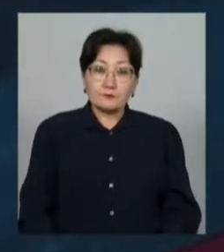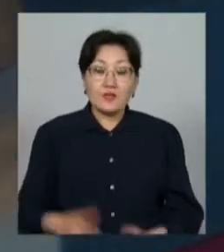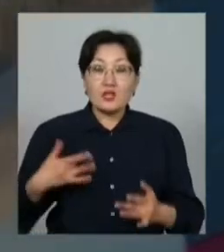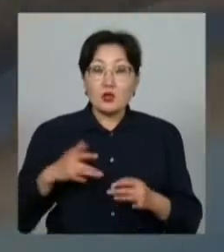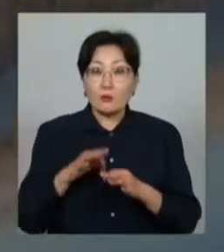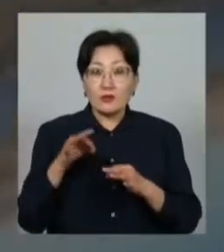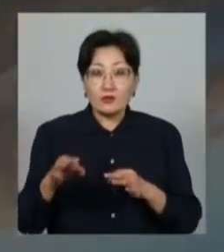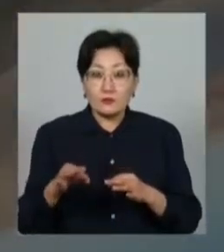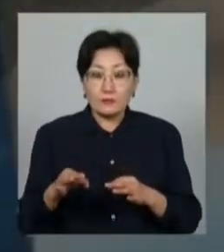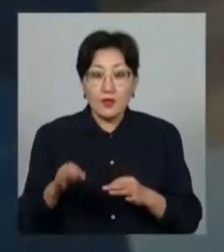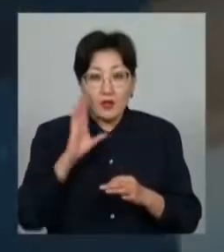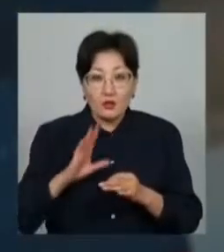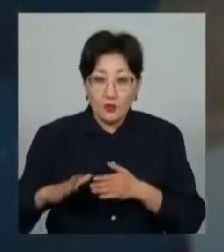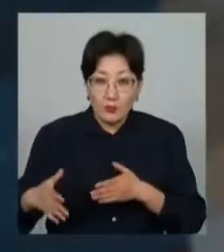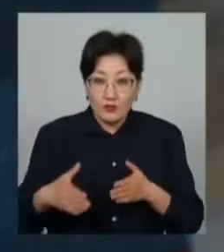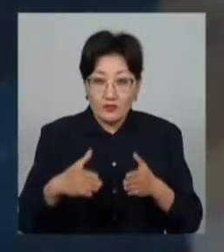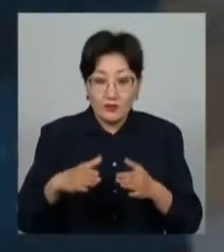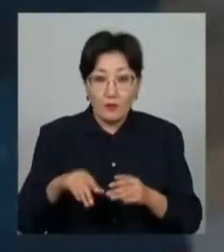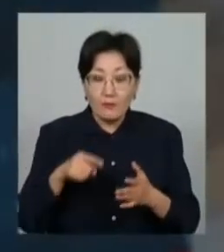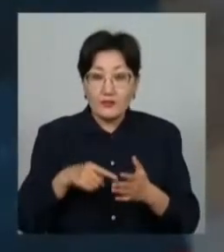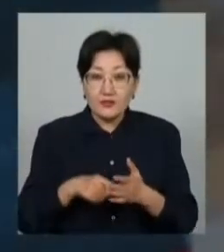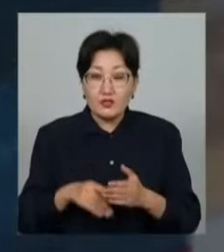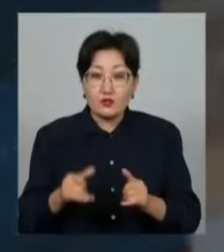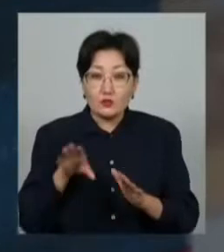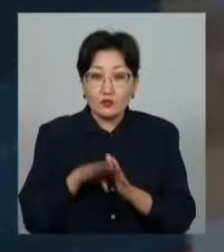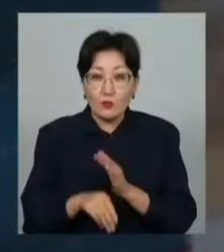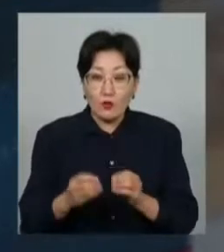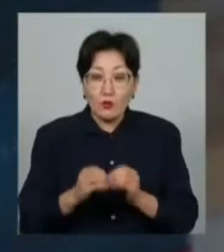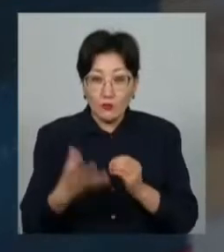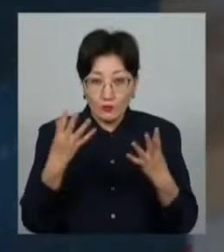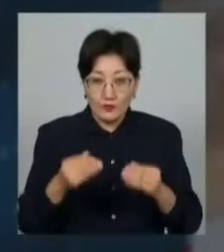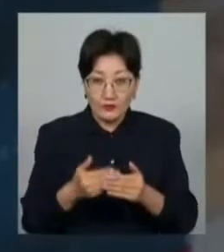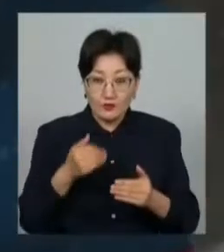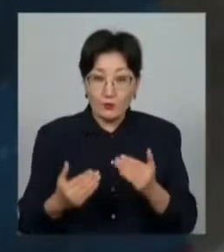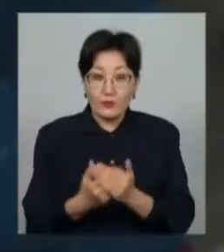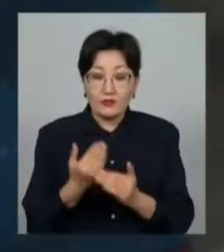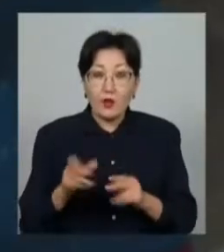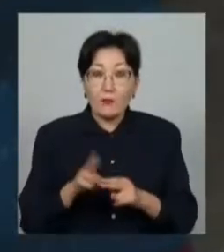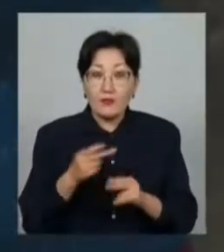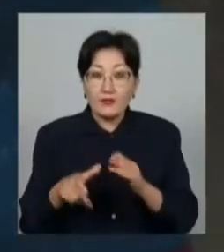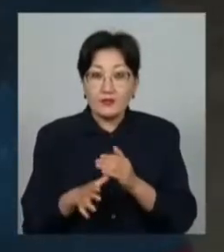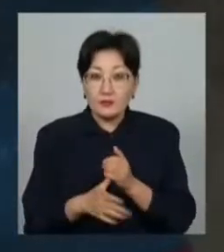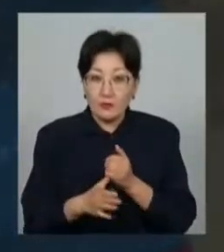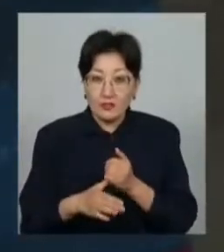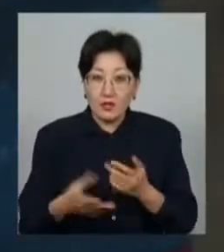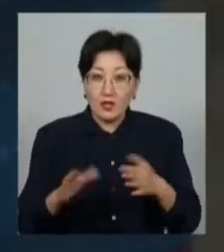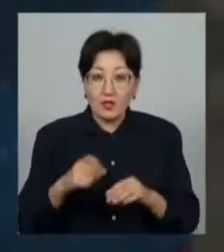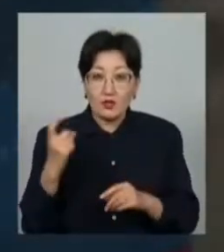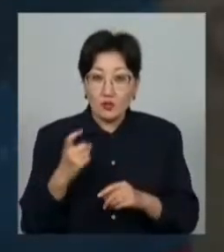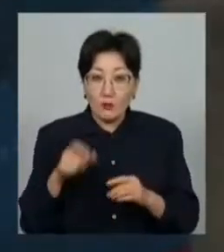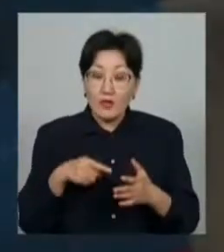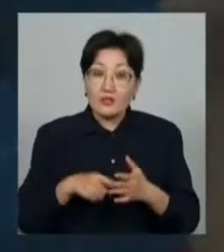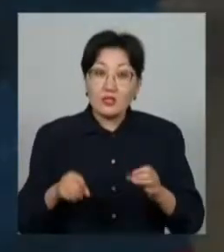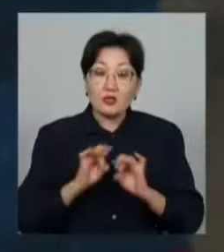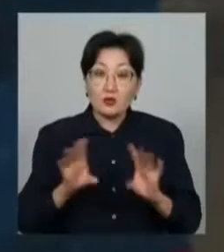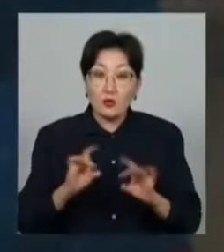Жамбыл облысында айдын көлдердің мәселесі өршіп тұр. Осыдан 10 күн бұрын жаңалықтарымызда балықсыз қалған шаруаның мәселесін көтерген болатынбыз. Енді